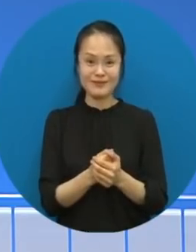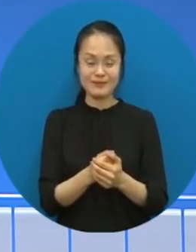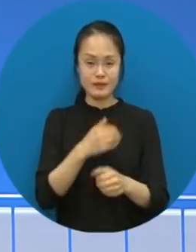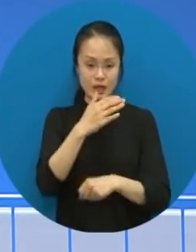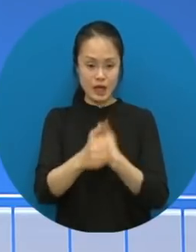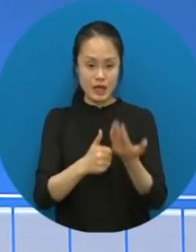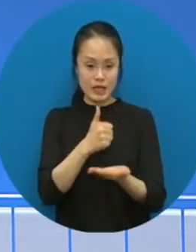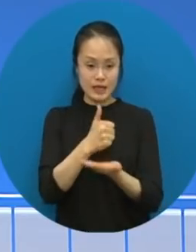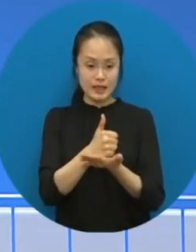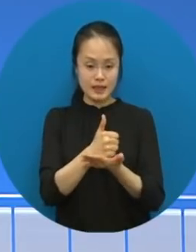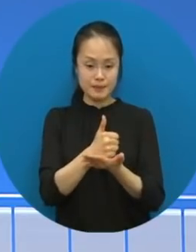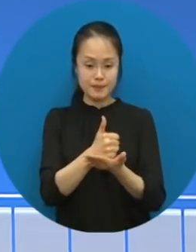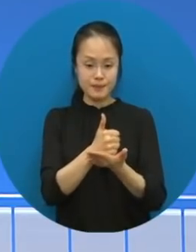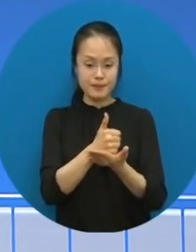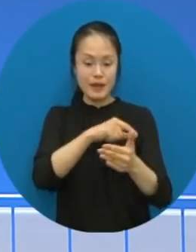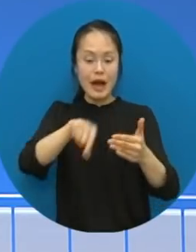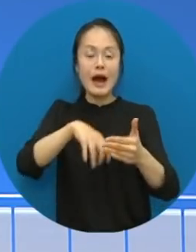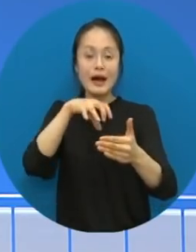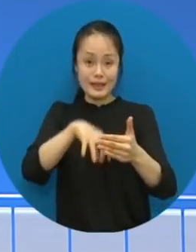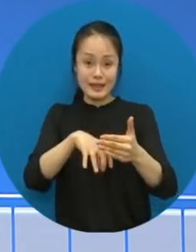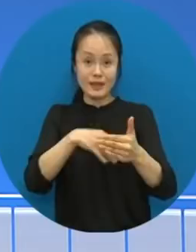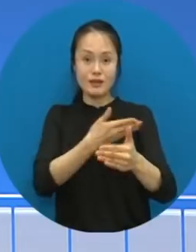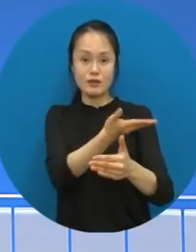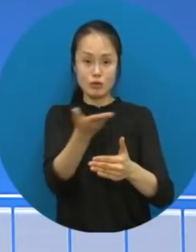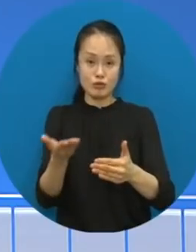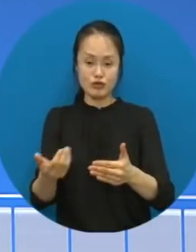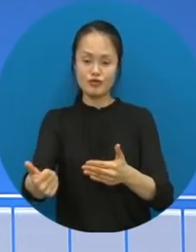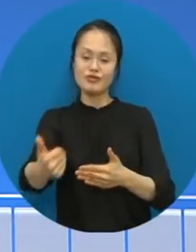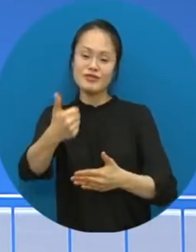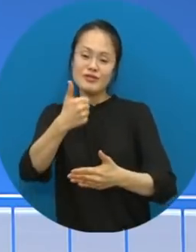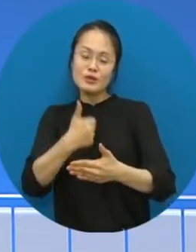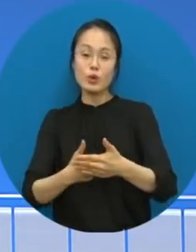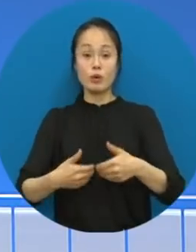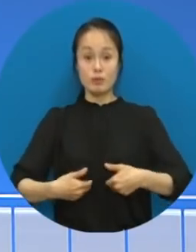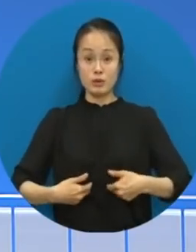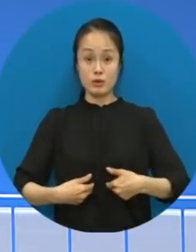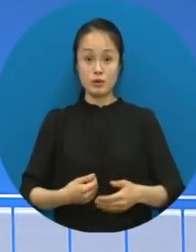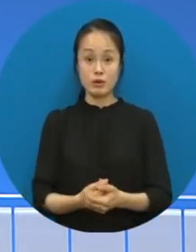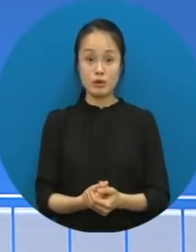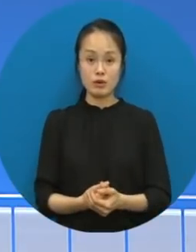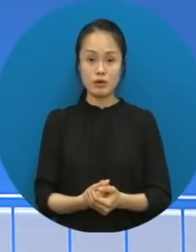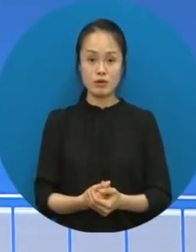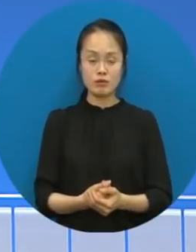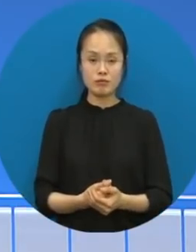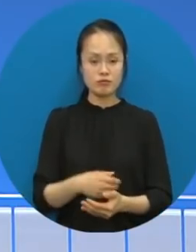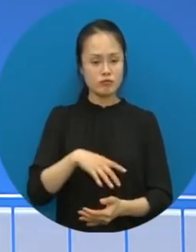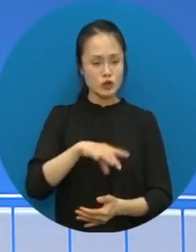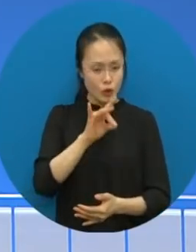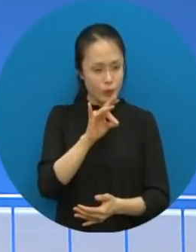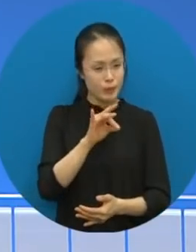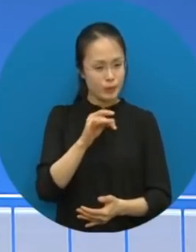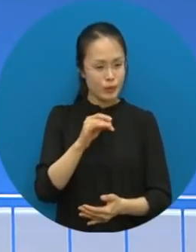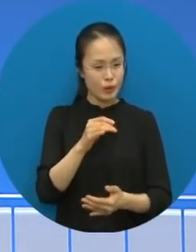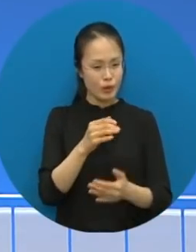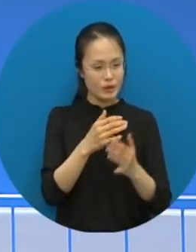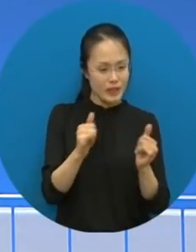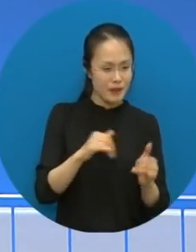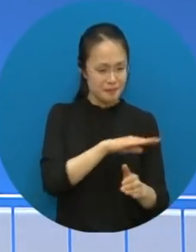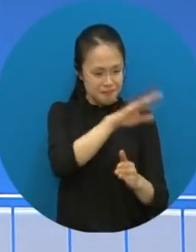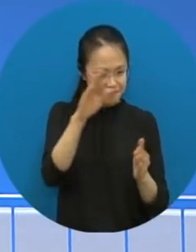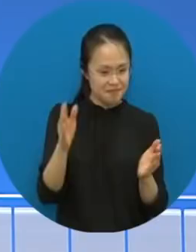안에 들어가야만 합니다. 우리 처음에도 수많은 사람들이 하나님의 거룩함으로 모이고 감사했습니다.